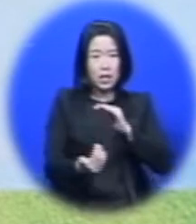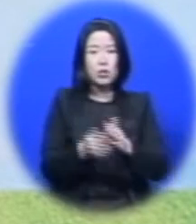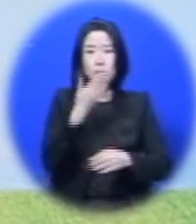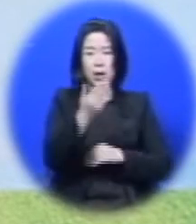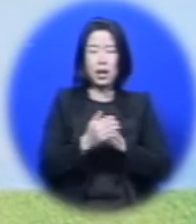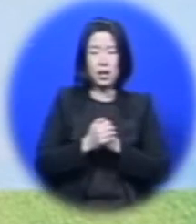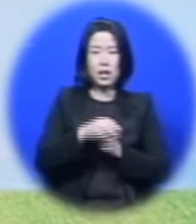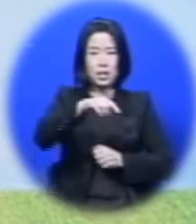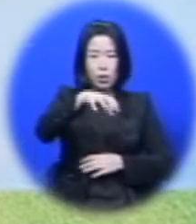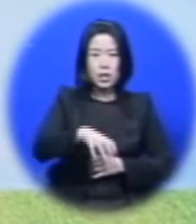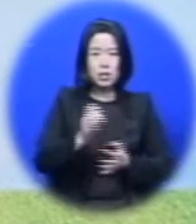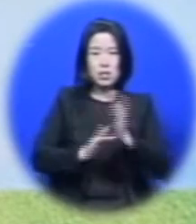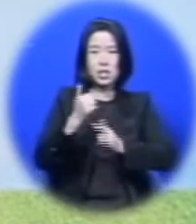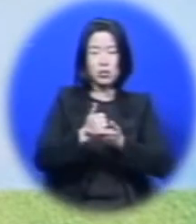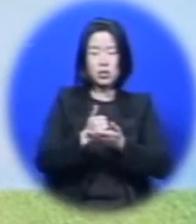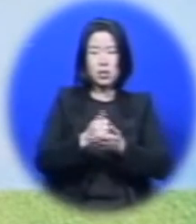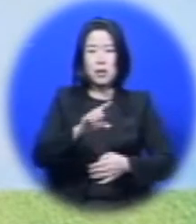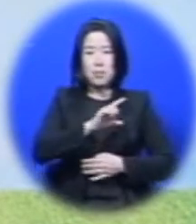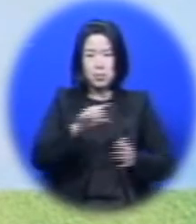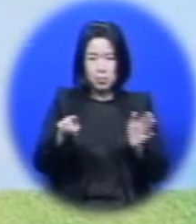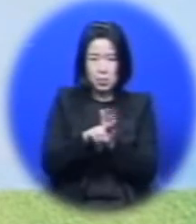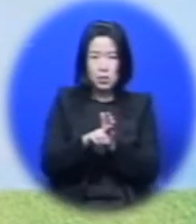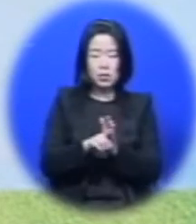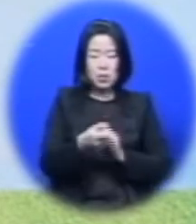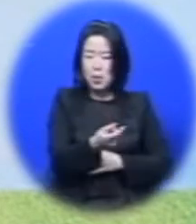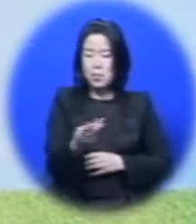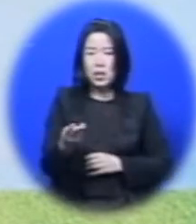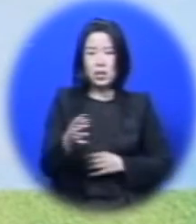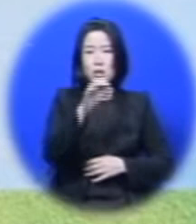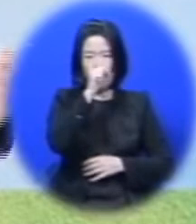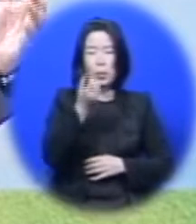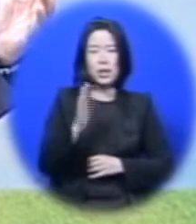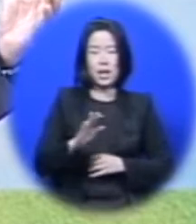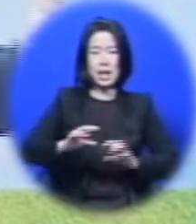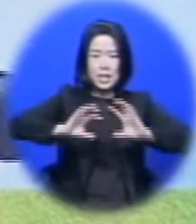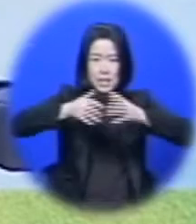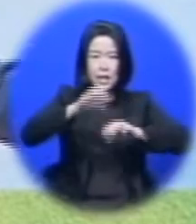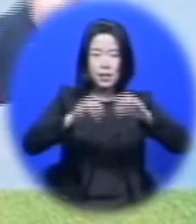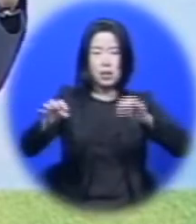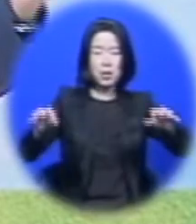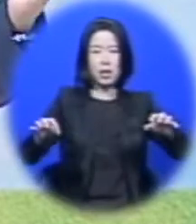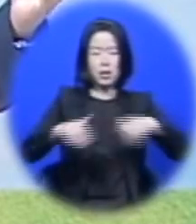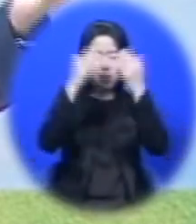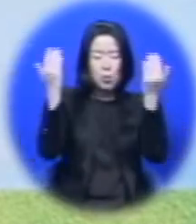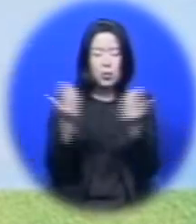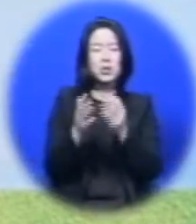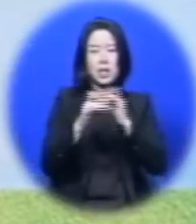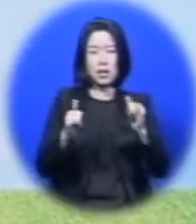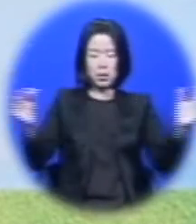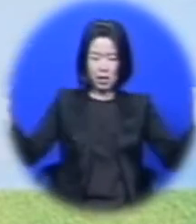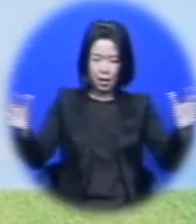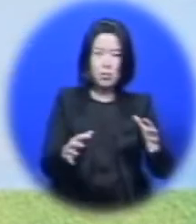여기서 예수 믿는 사람 몇 명이 모여도 이렇게 좋은데, 세계 열방의 모든 족속이 다 모이는 그